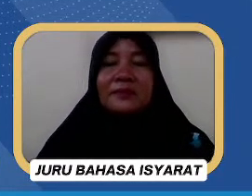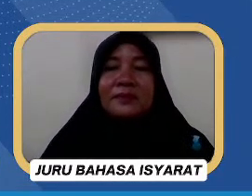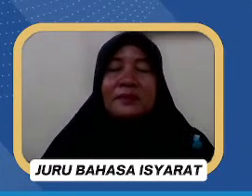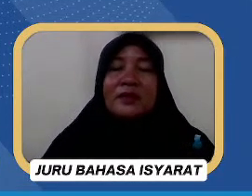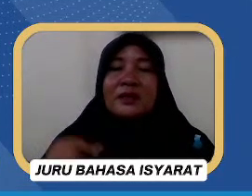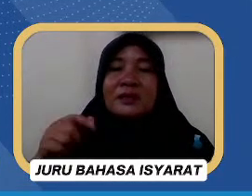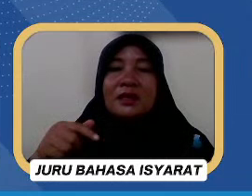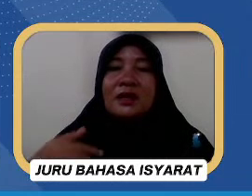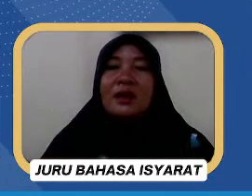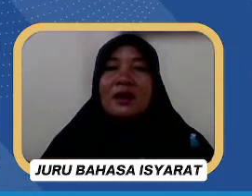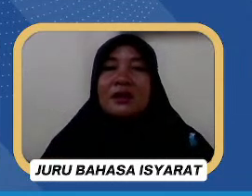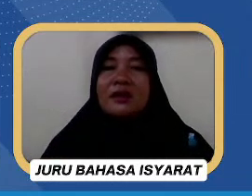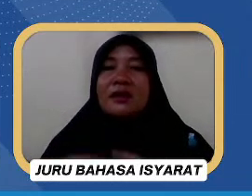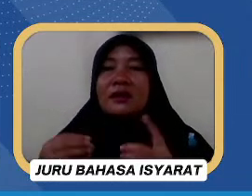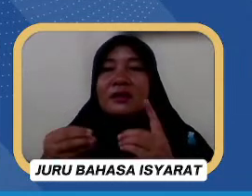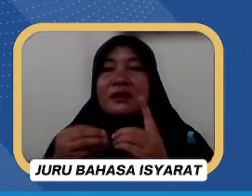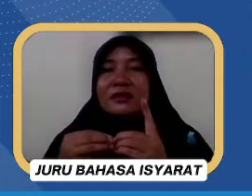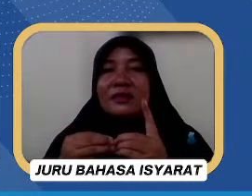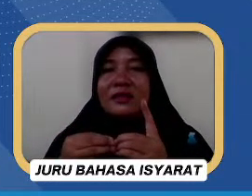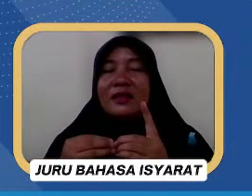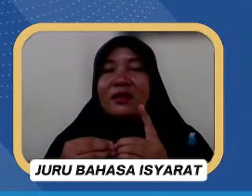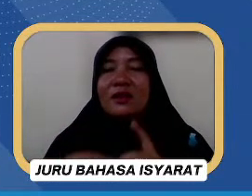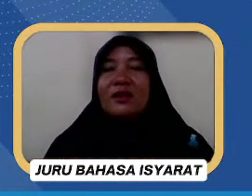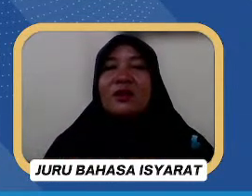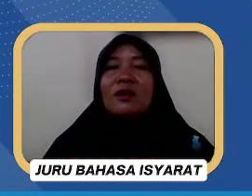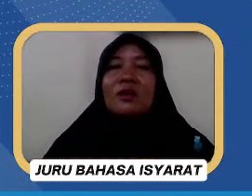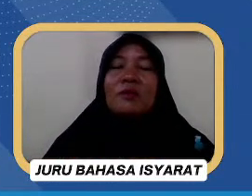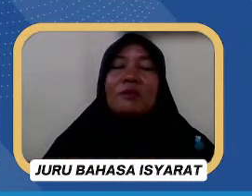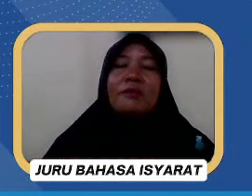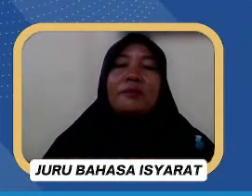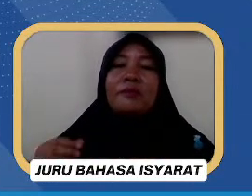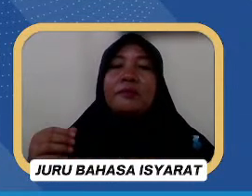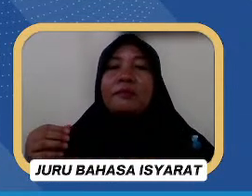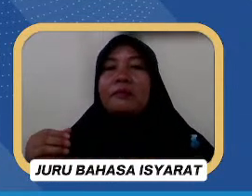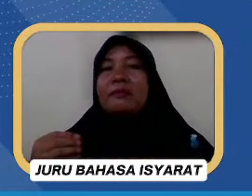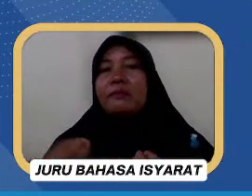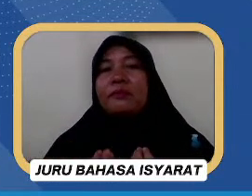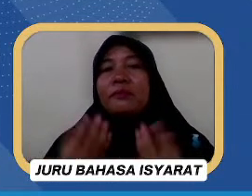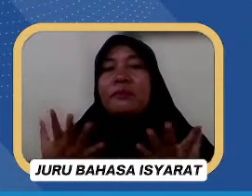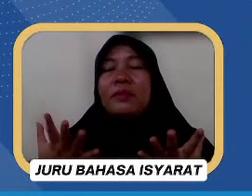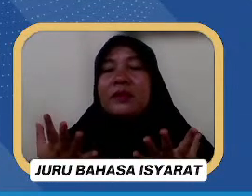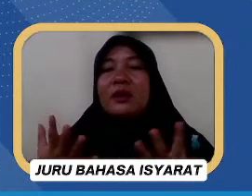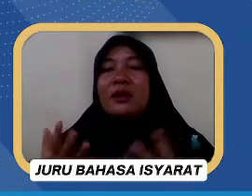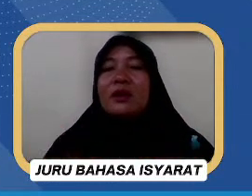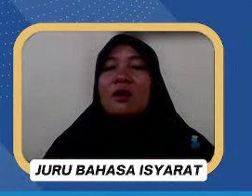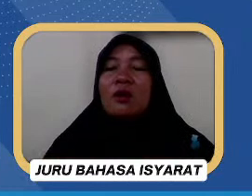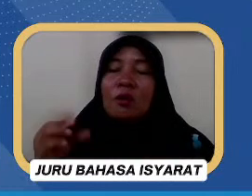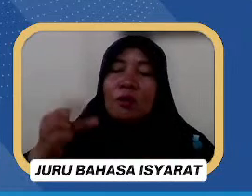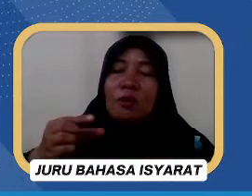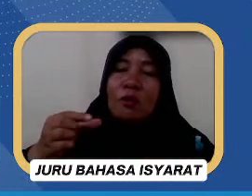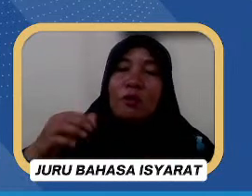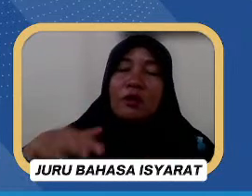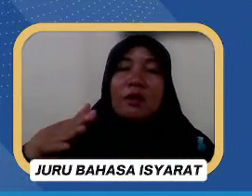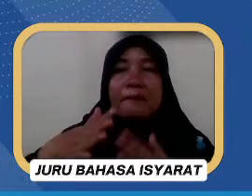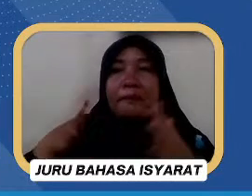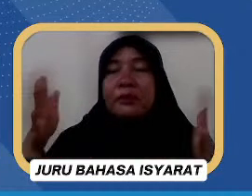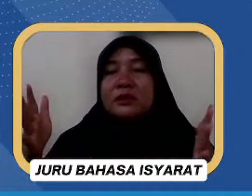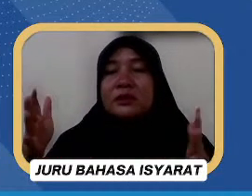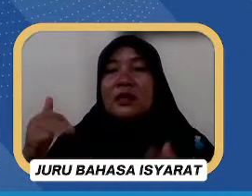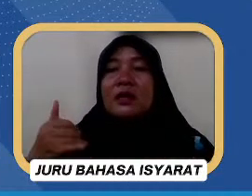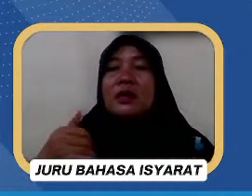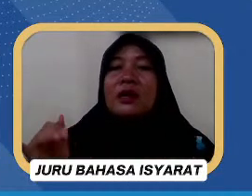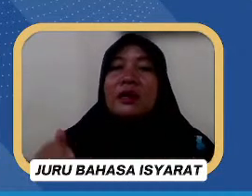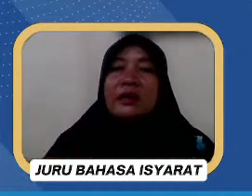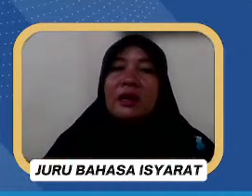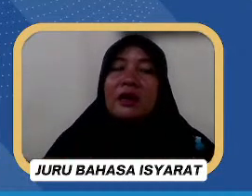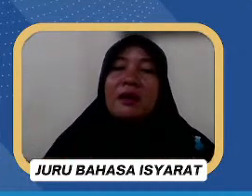tidak ada digital, berapa banyak pejabat-pejabat itu yang mengabaikan jabat tangan seorang warga yang datang hanya untuk